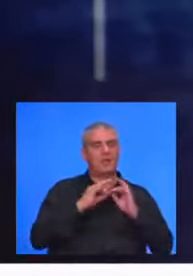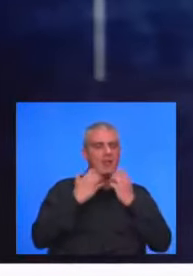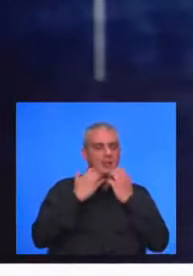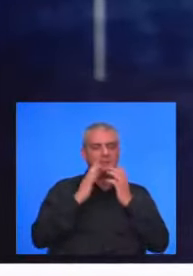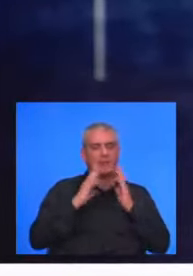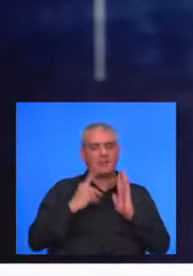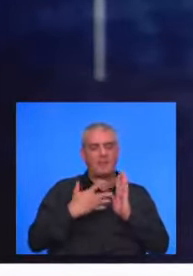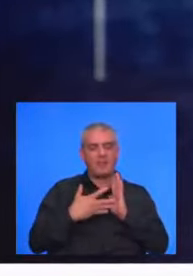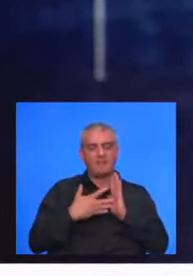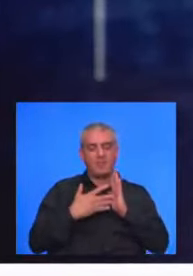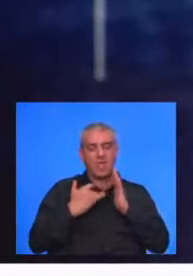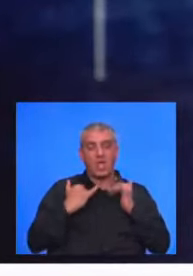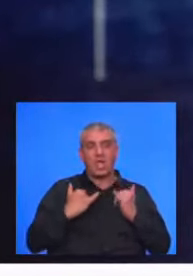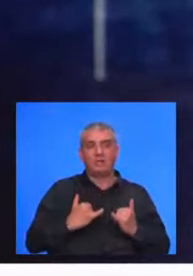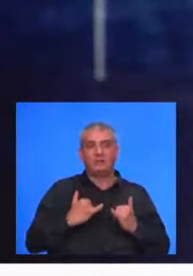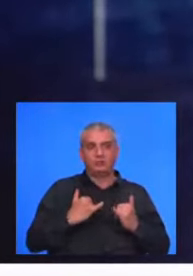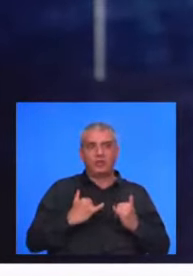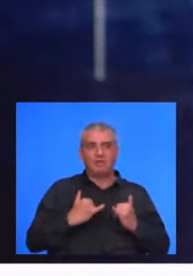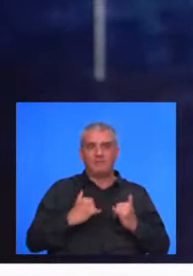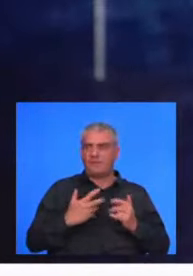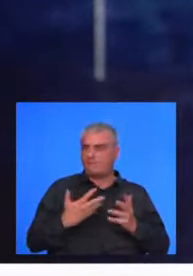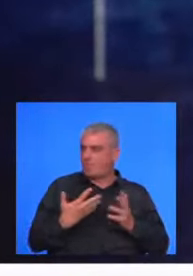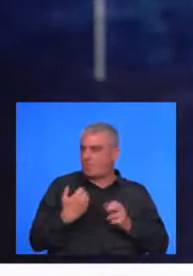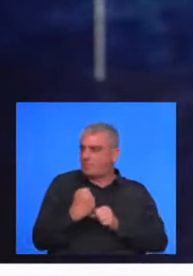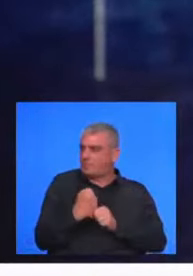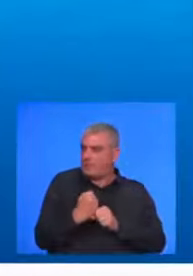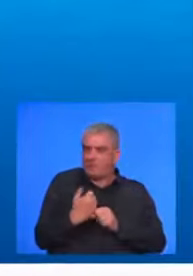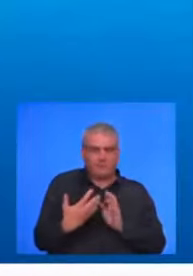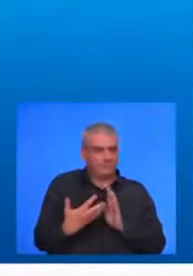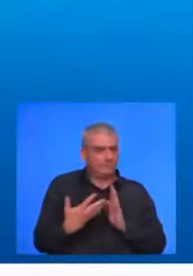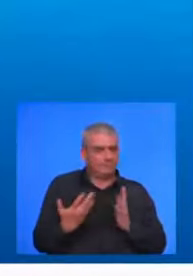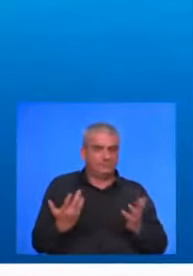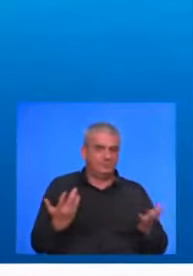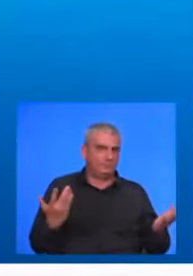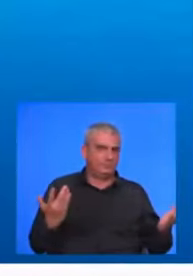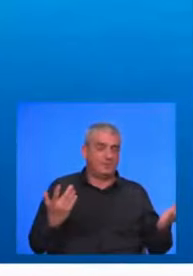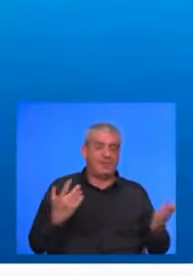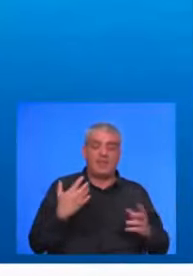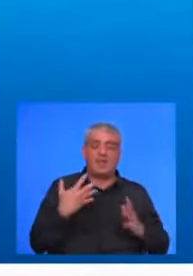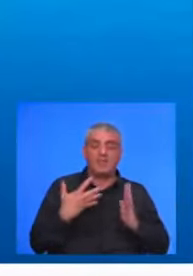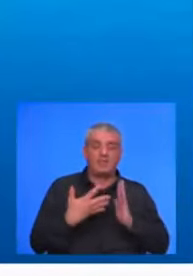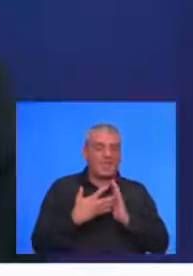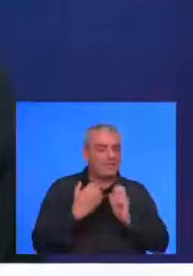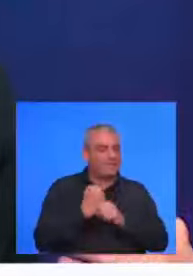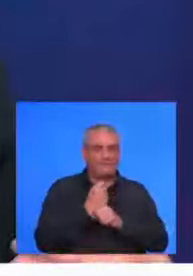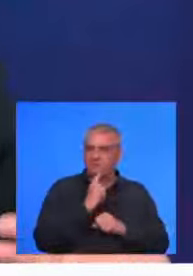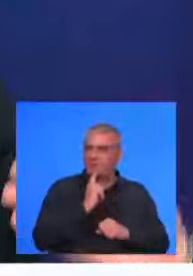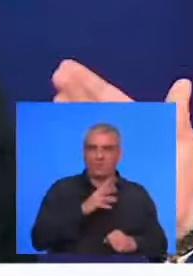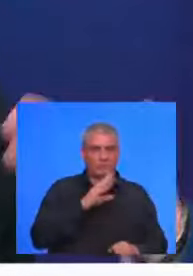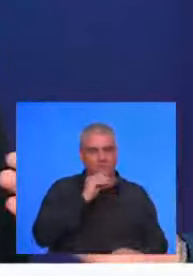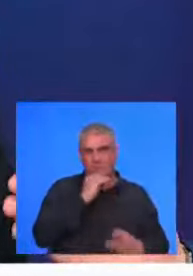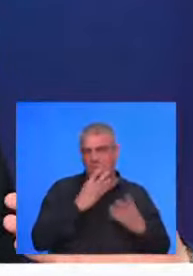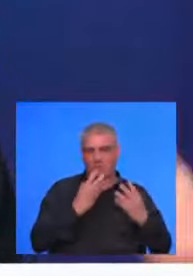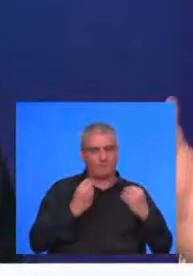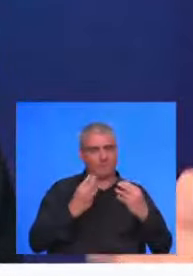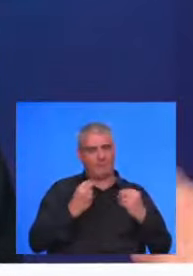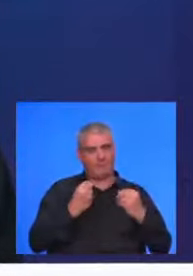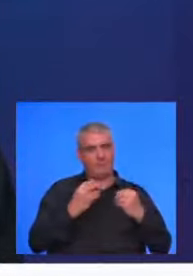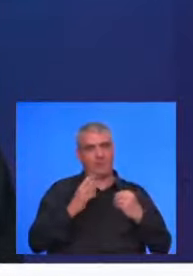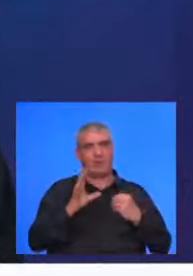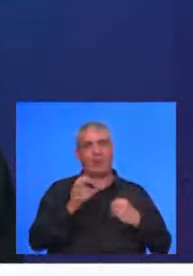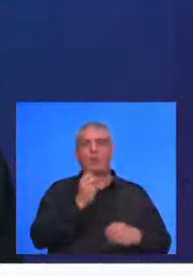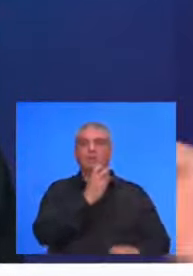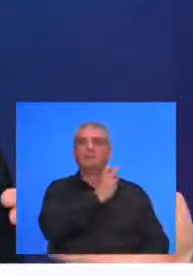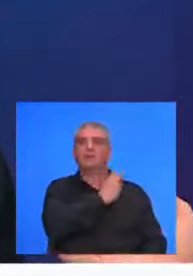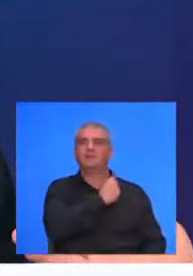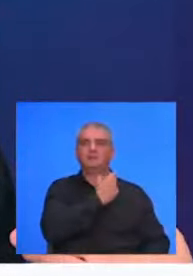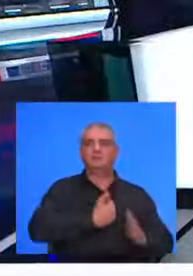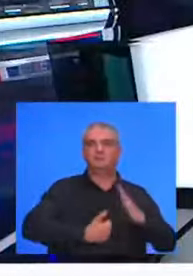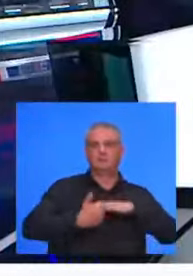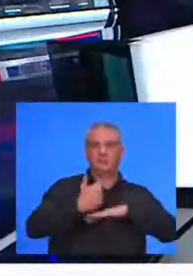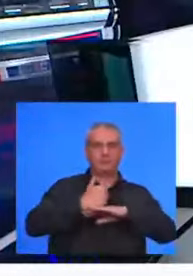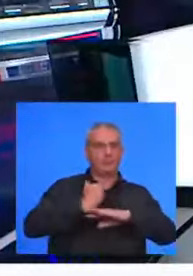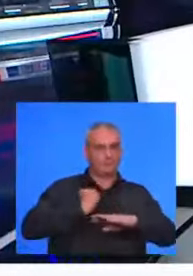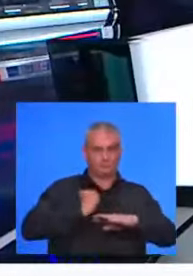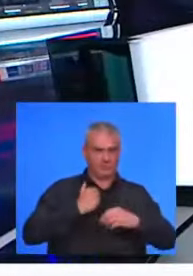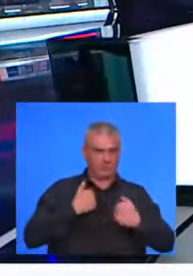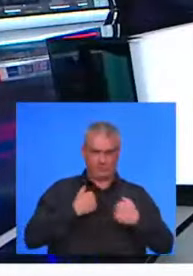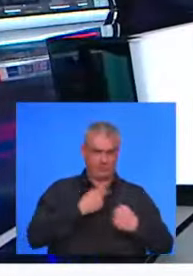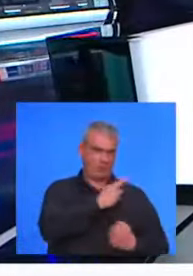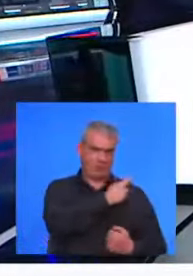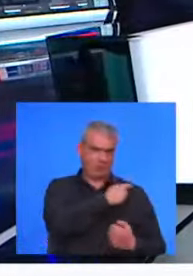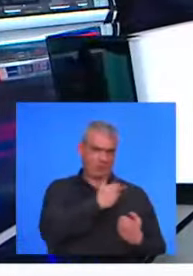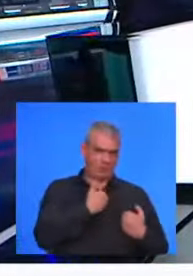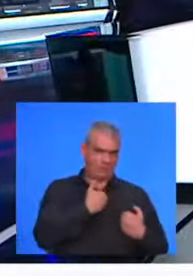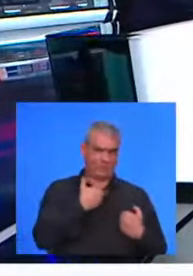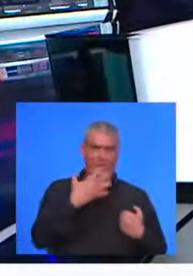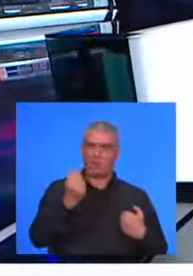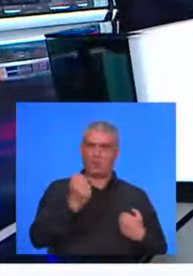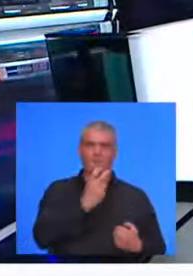עכשיו. אבל תחקירים מבצעיים, אין מחלוק. תחקיר מבצעי, לא צריך לדבר עליו הרבה. לוקחים קצין בכיר מהצבא, אני לא תת-אלוף, אבל לוקחים קצין